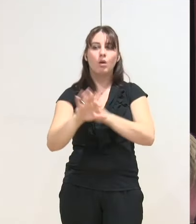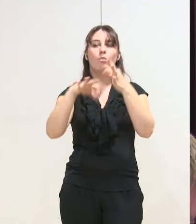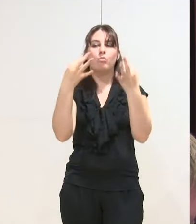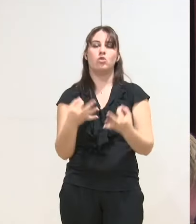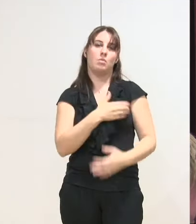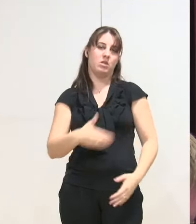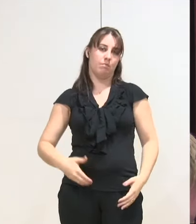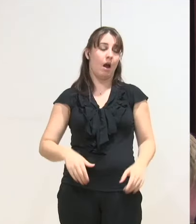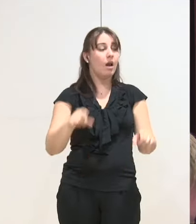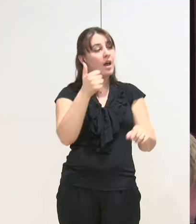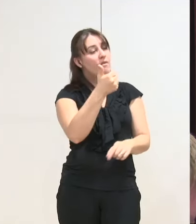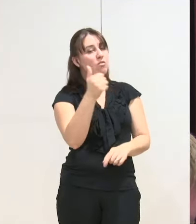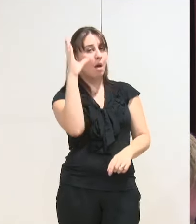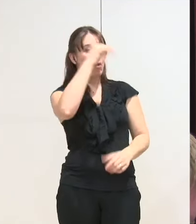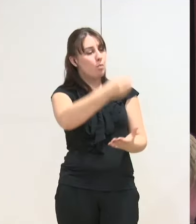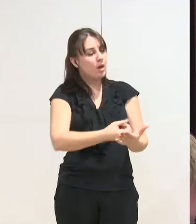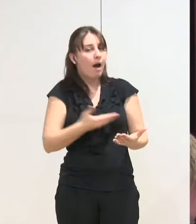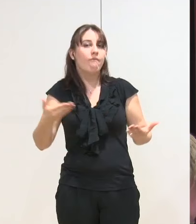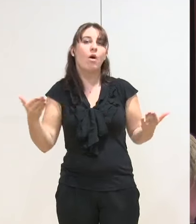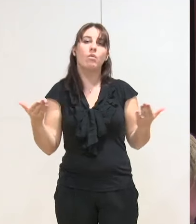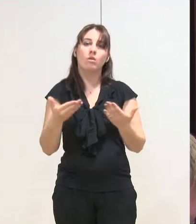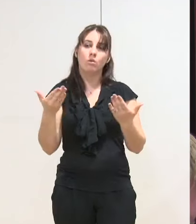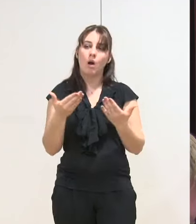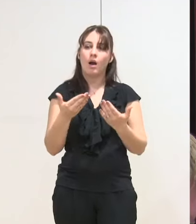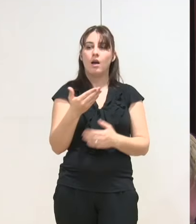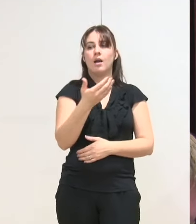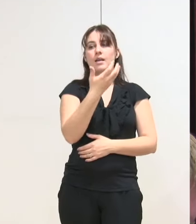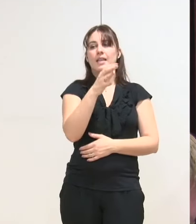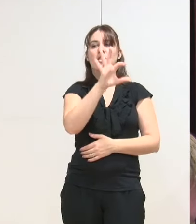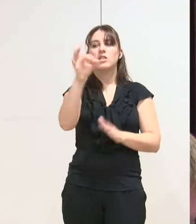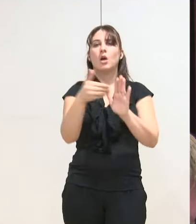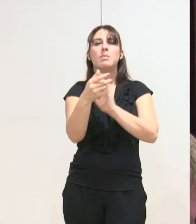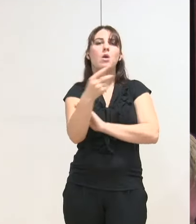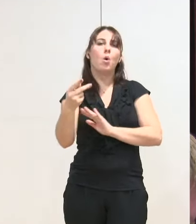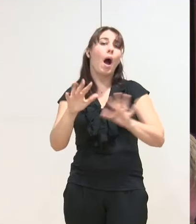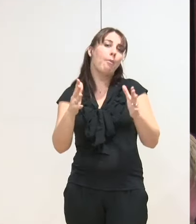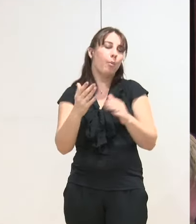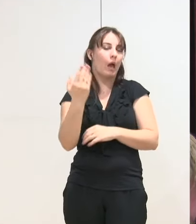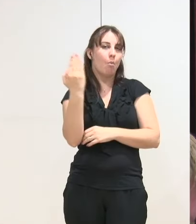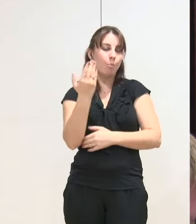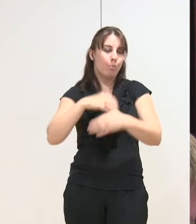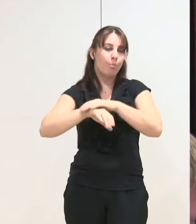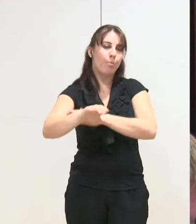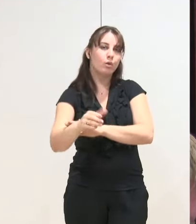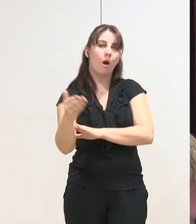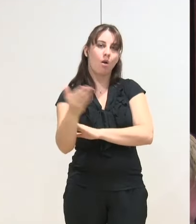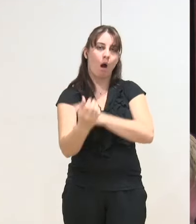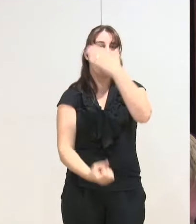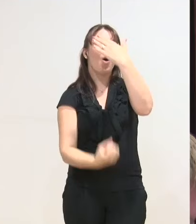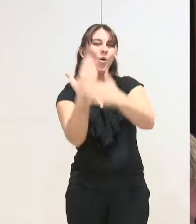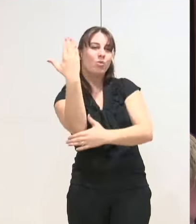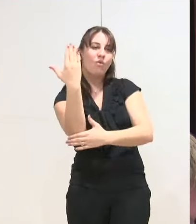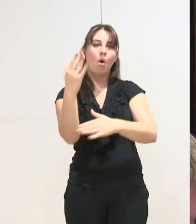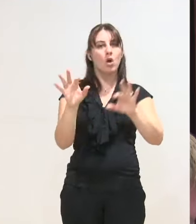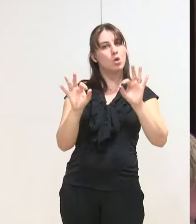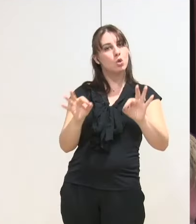et vous ne signalez pas non plus les les 150000 € environ qui seront nécessaires pour la maintenance de ces nouveaux et